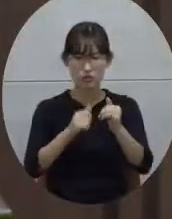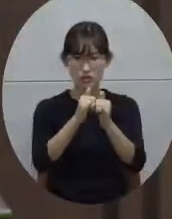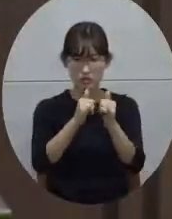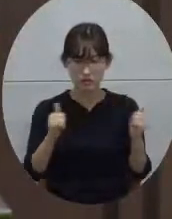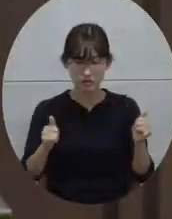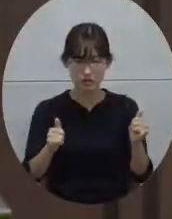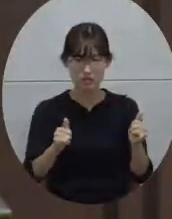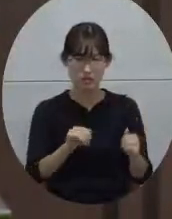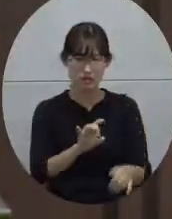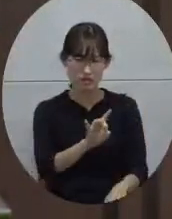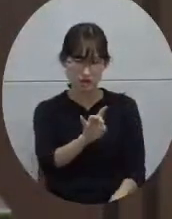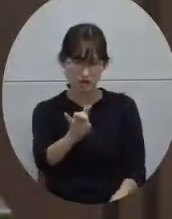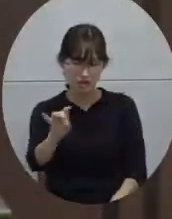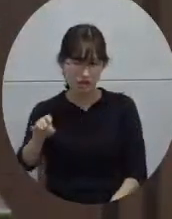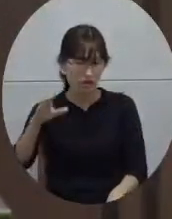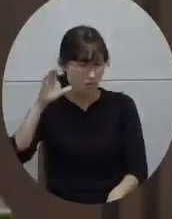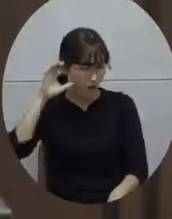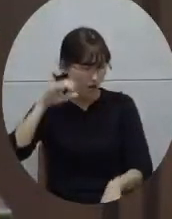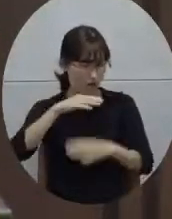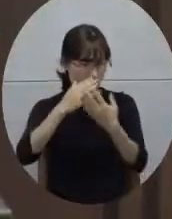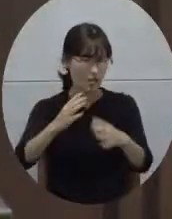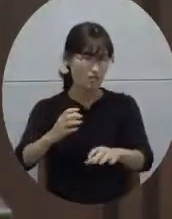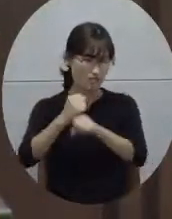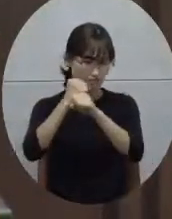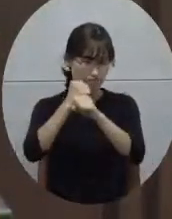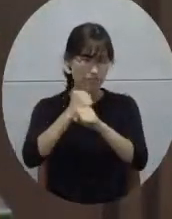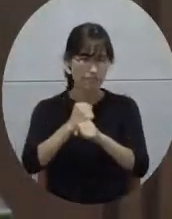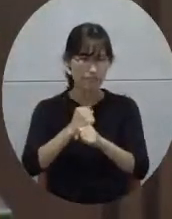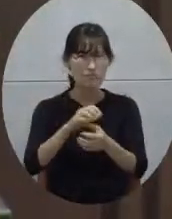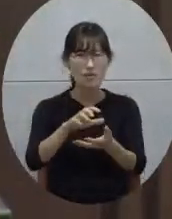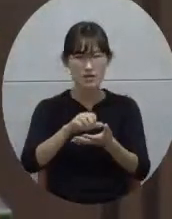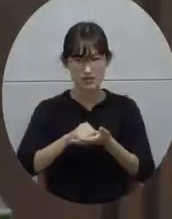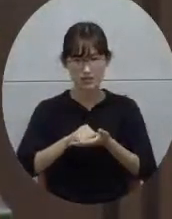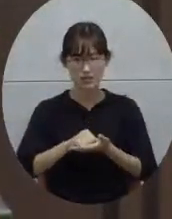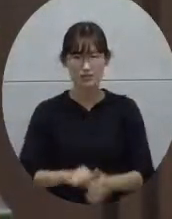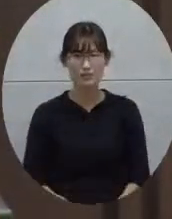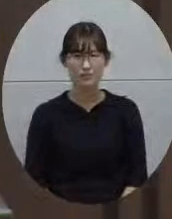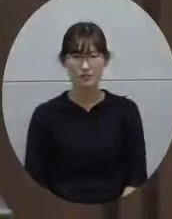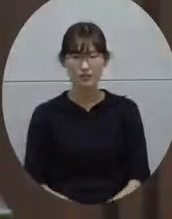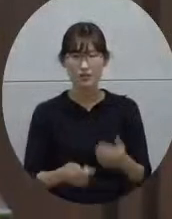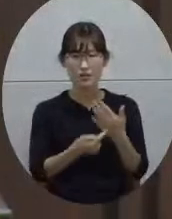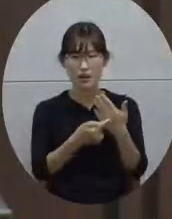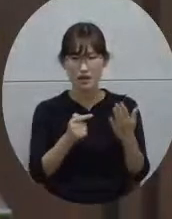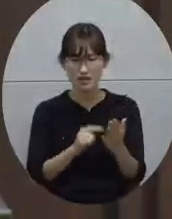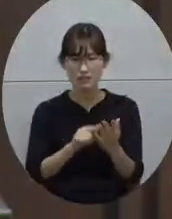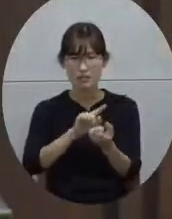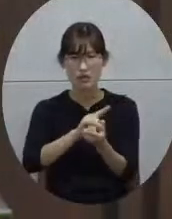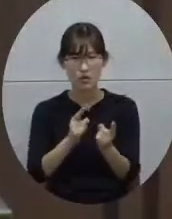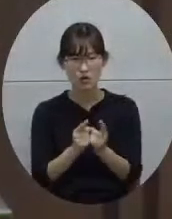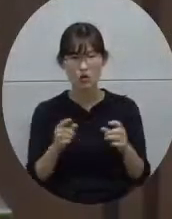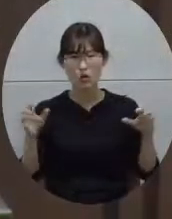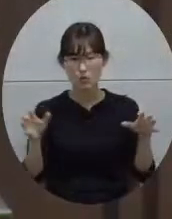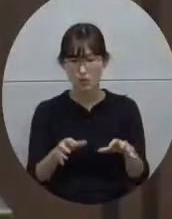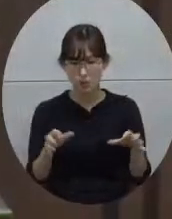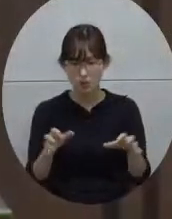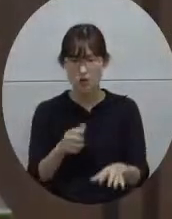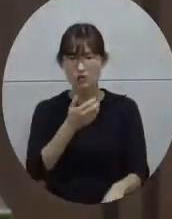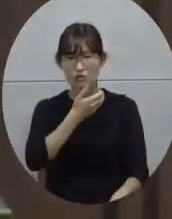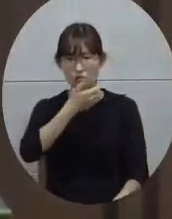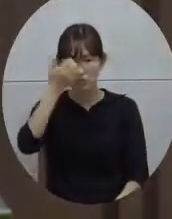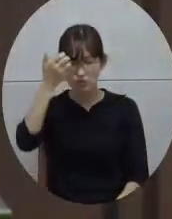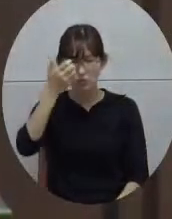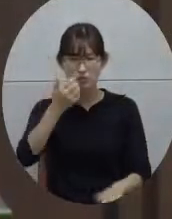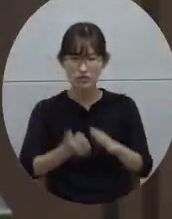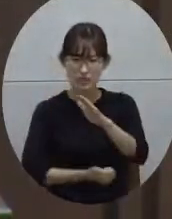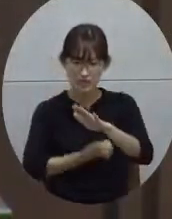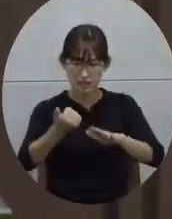목소리를 경청하겠습니다. 여러분의 마음과 마음을 모아 여러분의 꿈과 희망을 모아